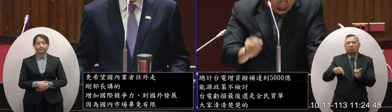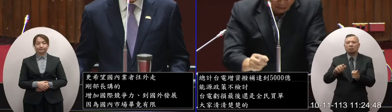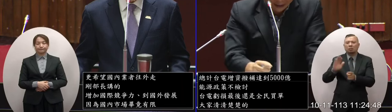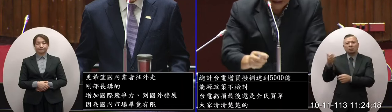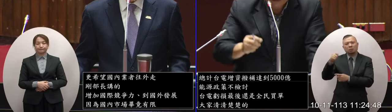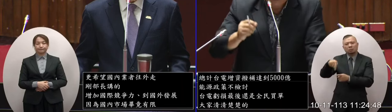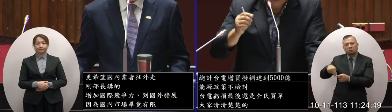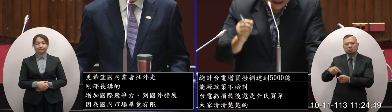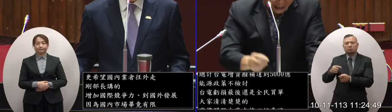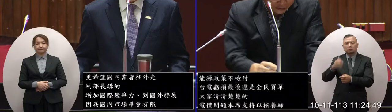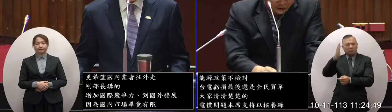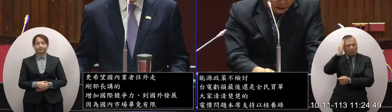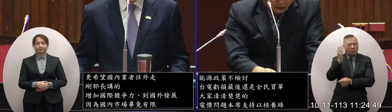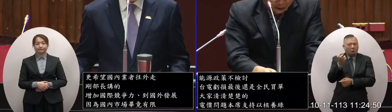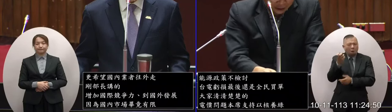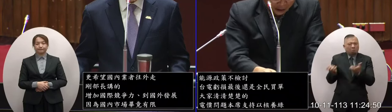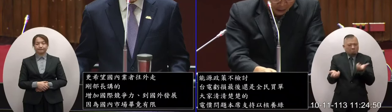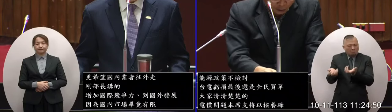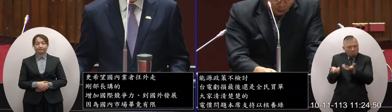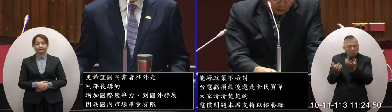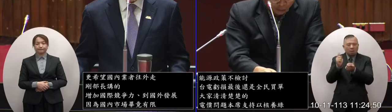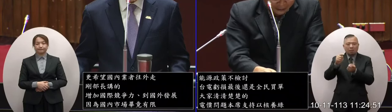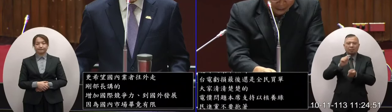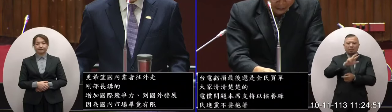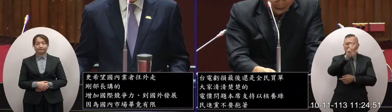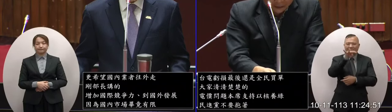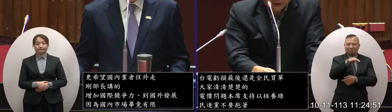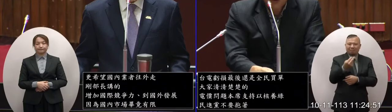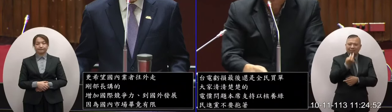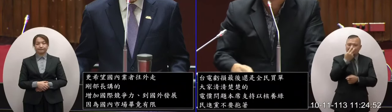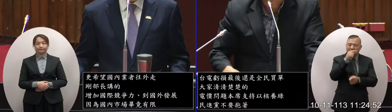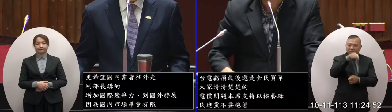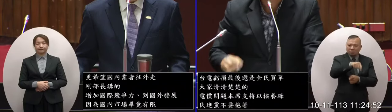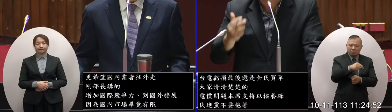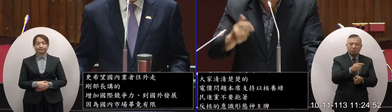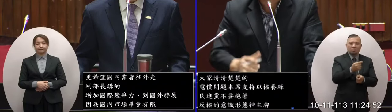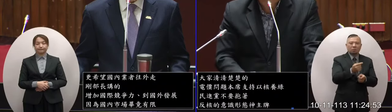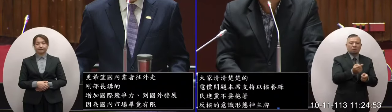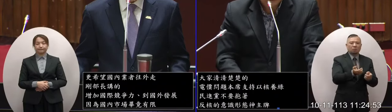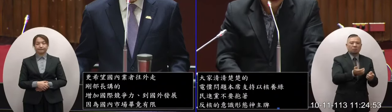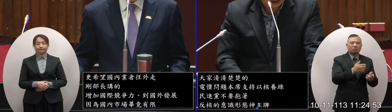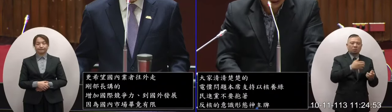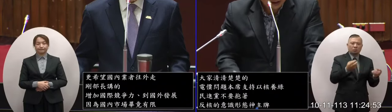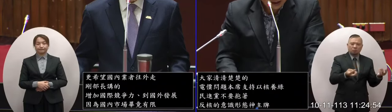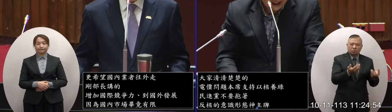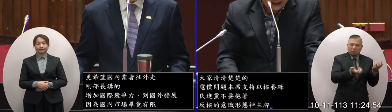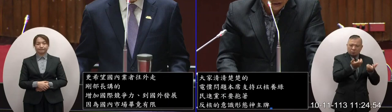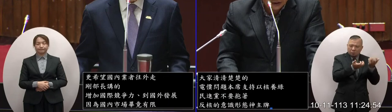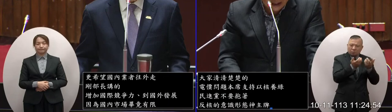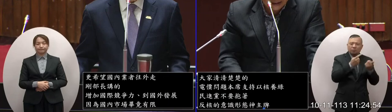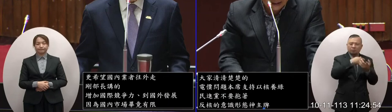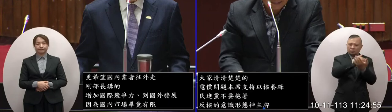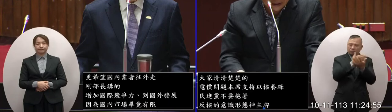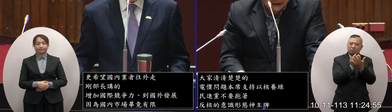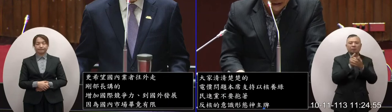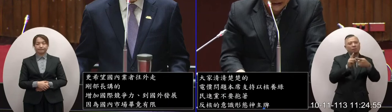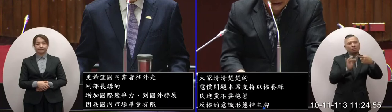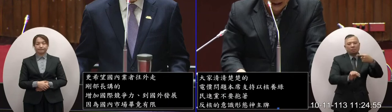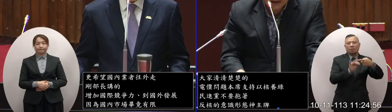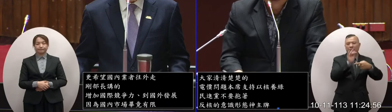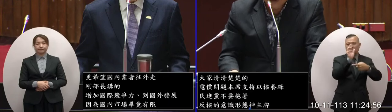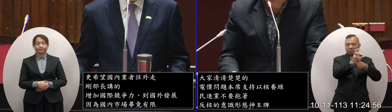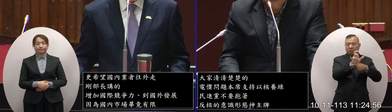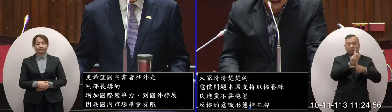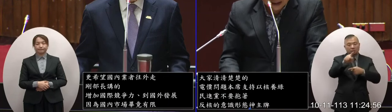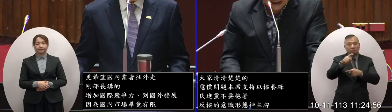这个烧煤、燃气，还有火力发电等，就占了80%。哦，那根据台电给本席的